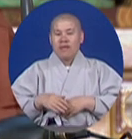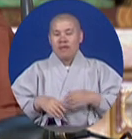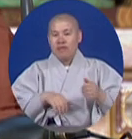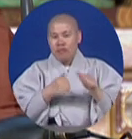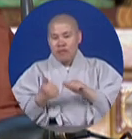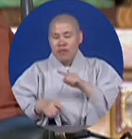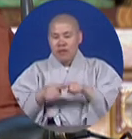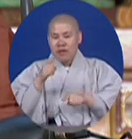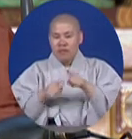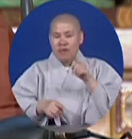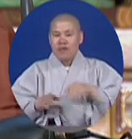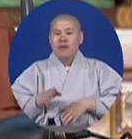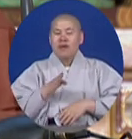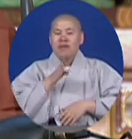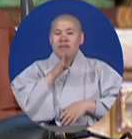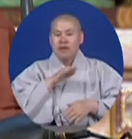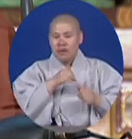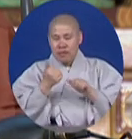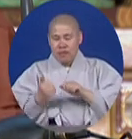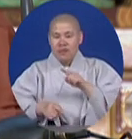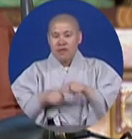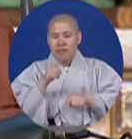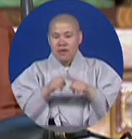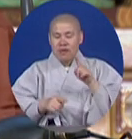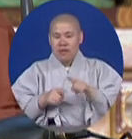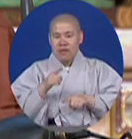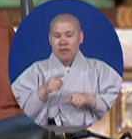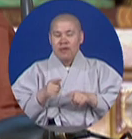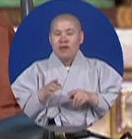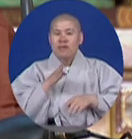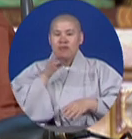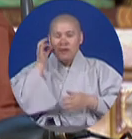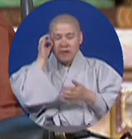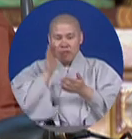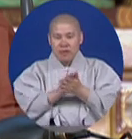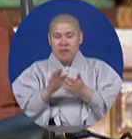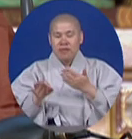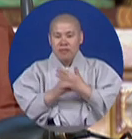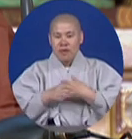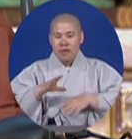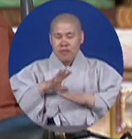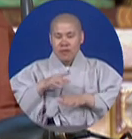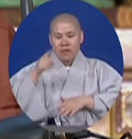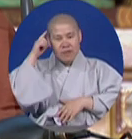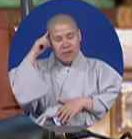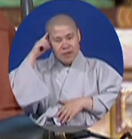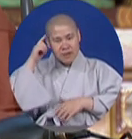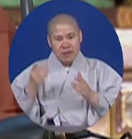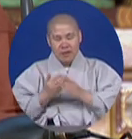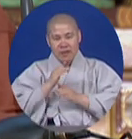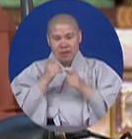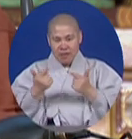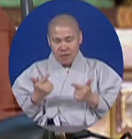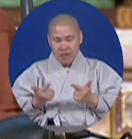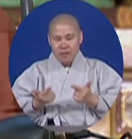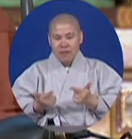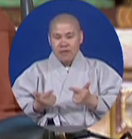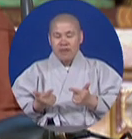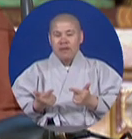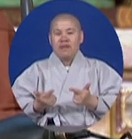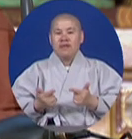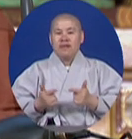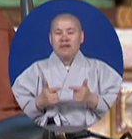봤으면 무서운 생각이 안 일어나고요. 무서운 생각이 안 일어나면 도망갈 일도